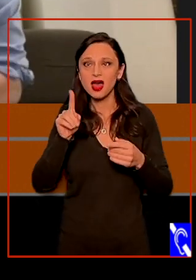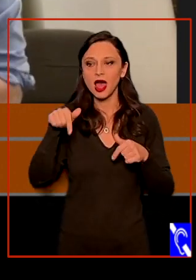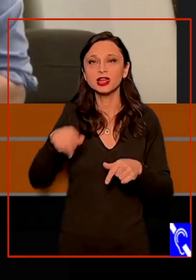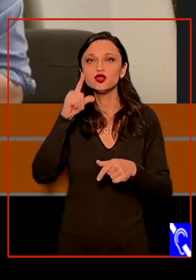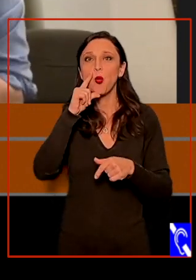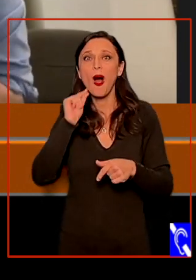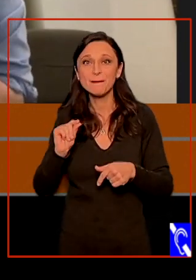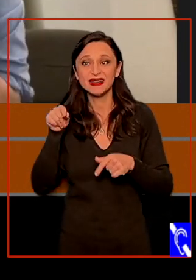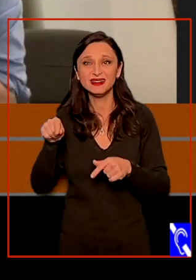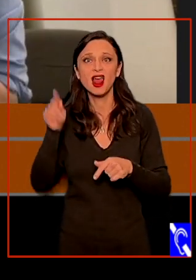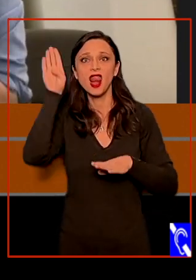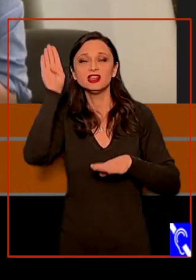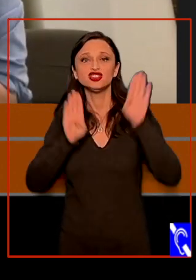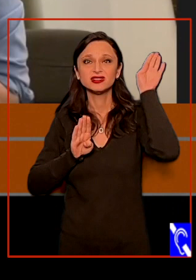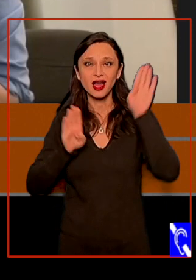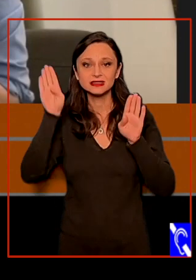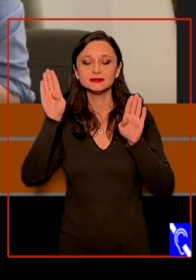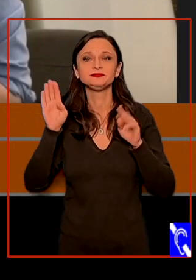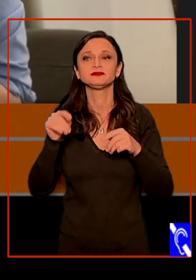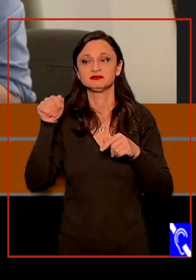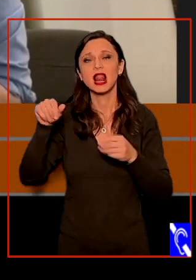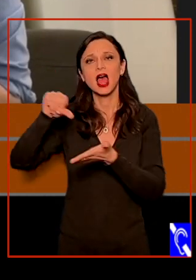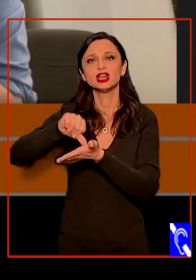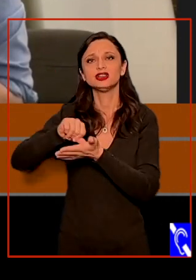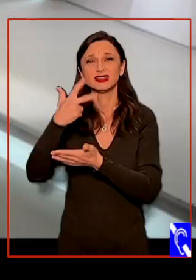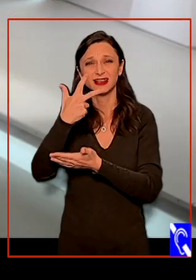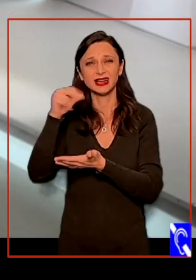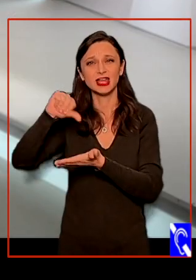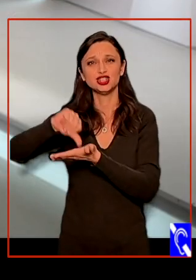exemplu în povestea noastră recentă cu cele trei centre din Ilfov,